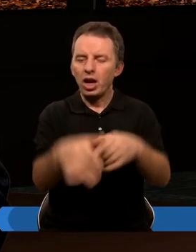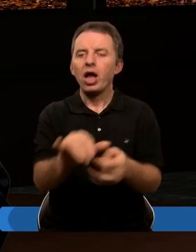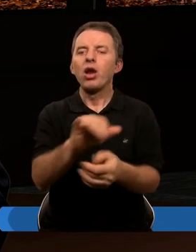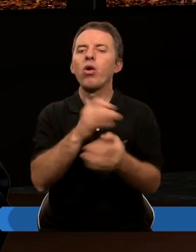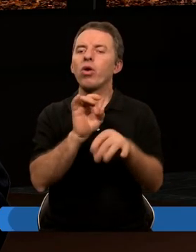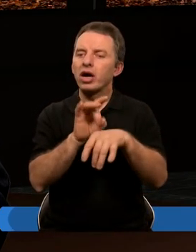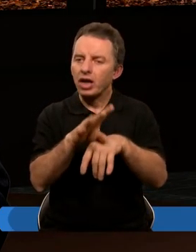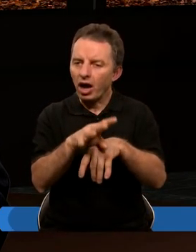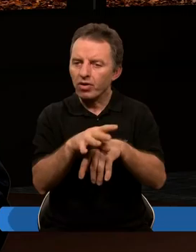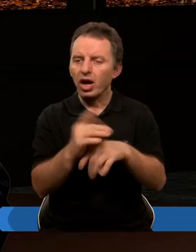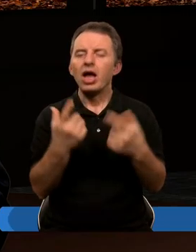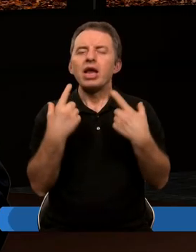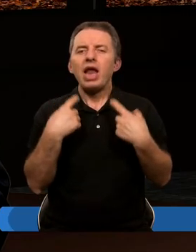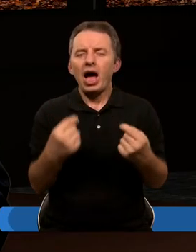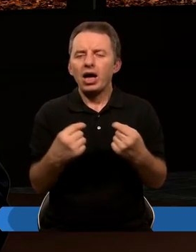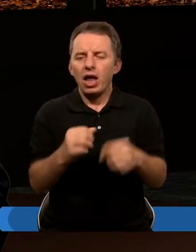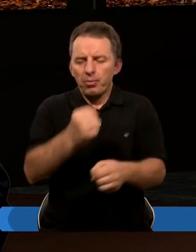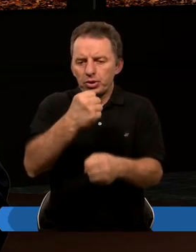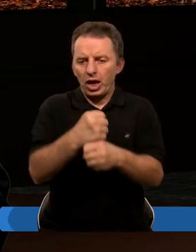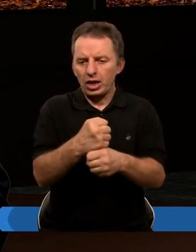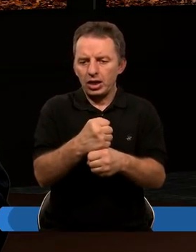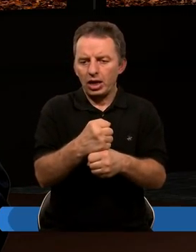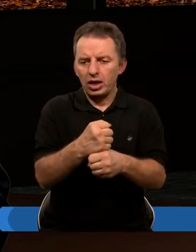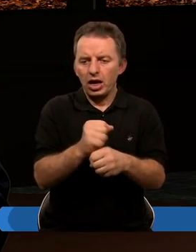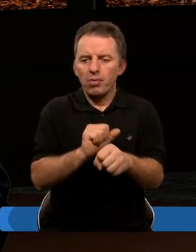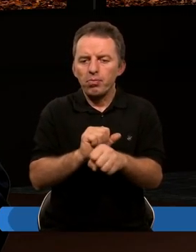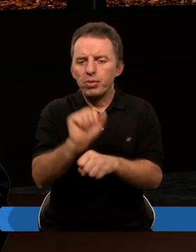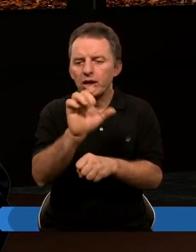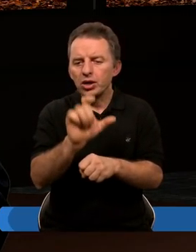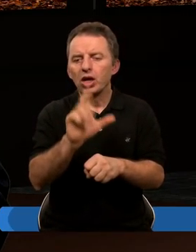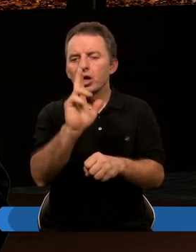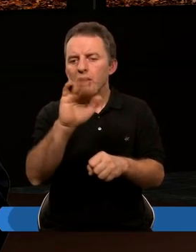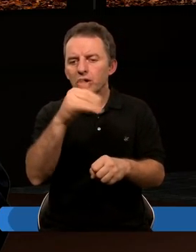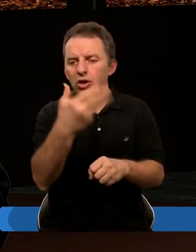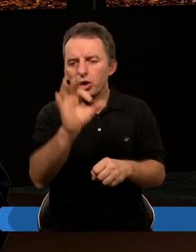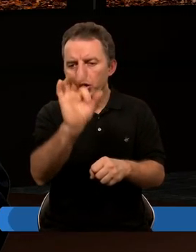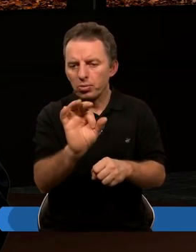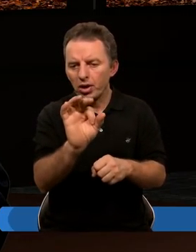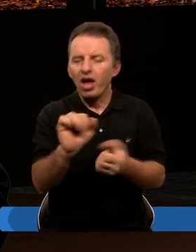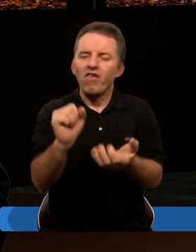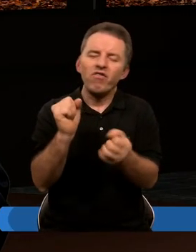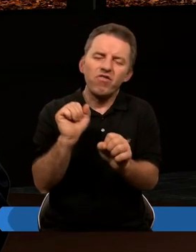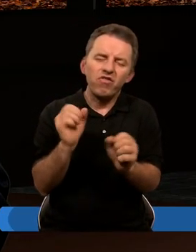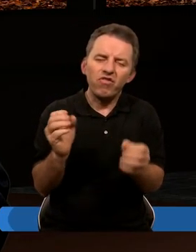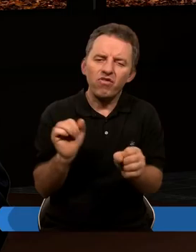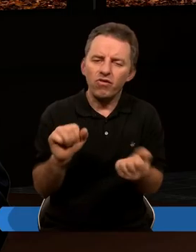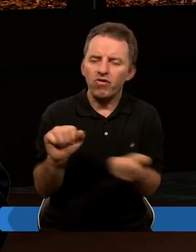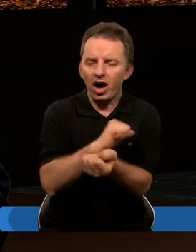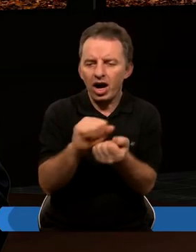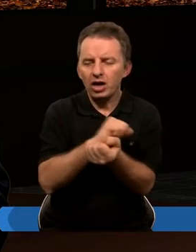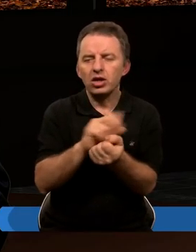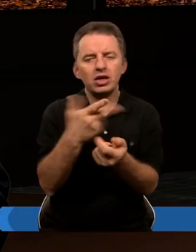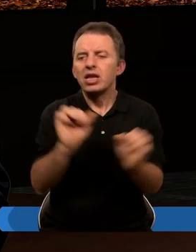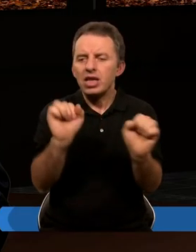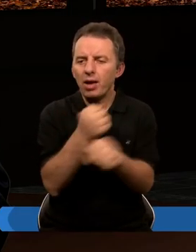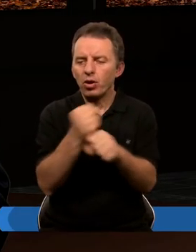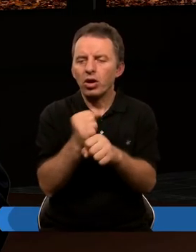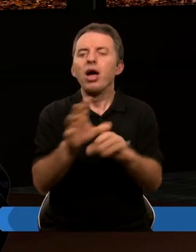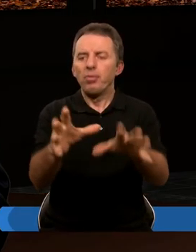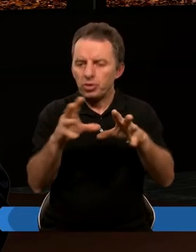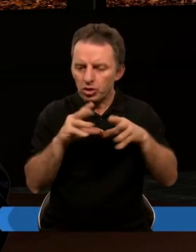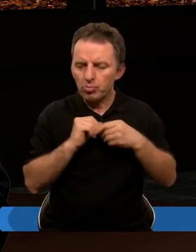Nagle, no właśnie, przestaje być kimś, kto walczy z niemożliwym, ale przyjmuje siłę